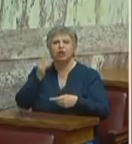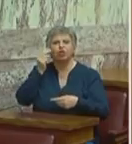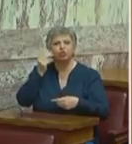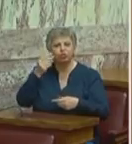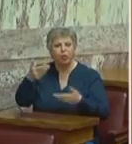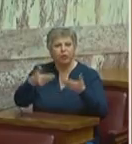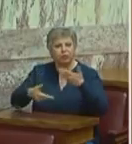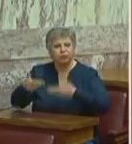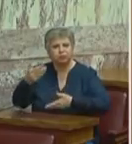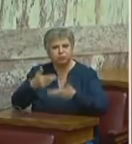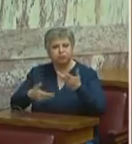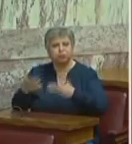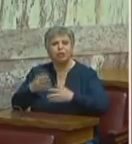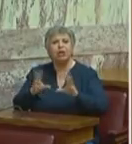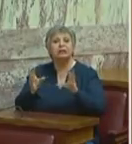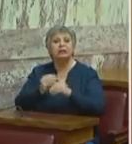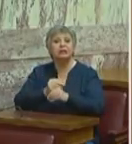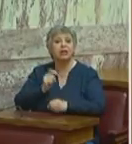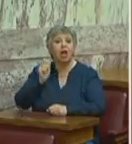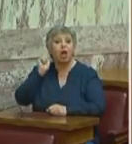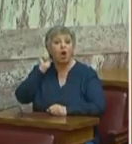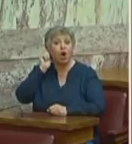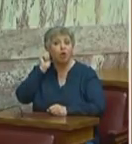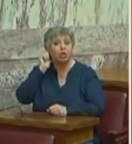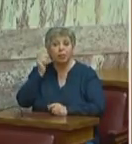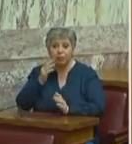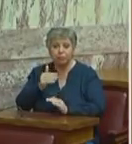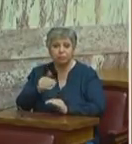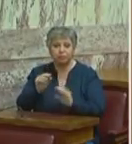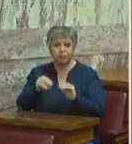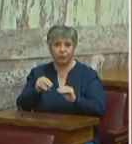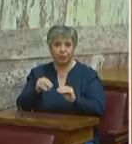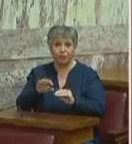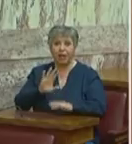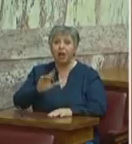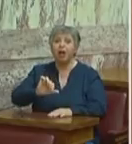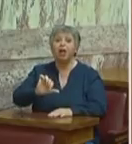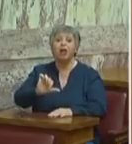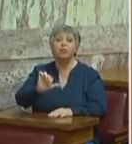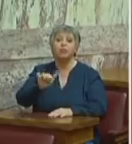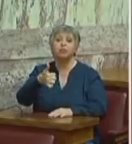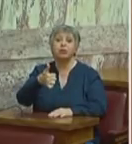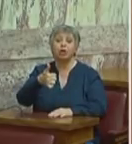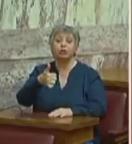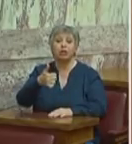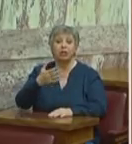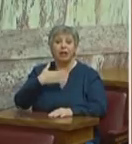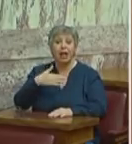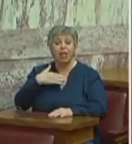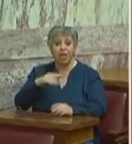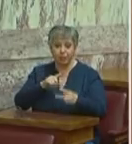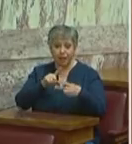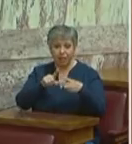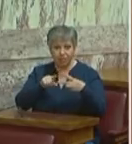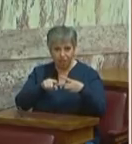Οποιοσδήποτε προτάσεις για το όνομα είναι κενές περιεχομένου, αν δεν έχουν πρώτα εκπληρωθεί αυτές οι βασικές